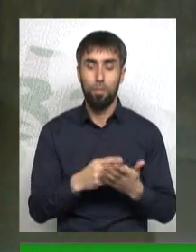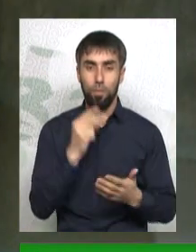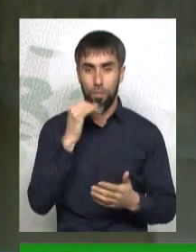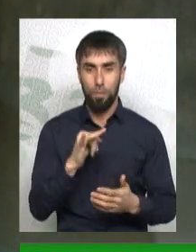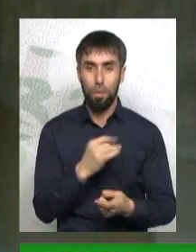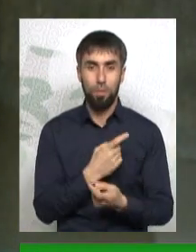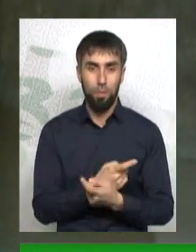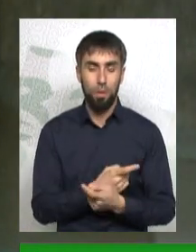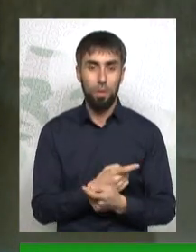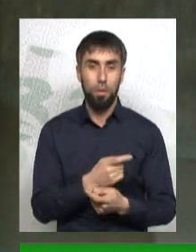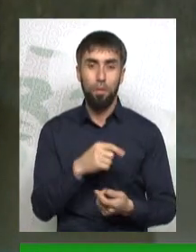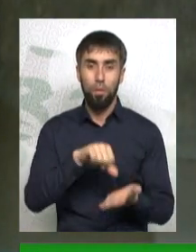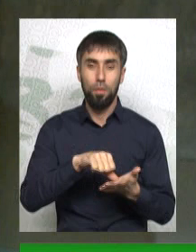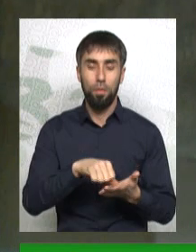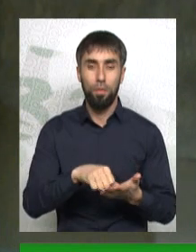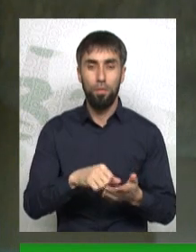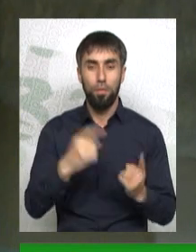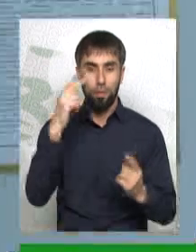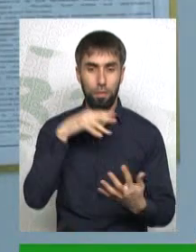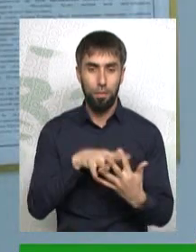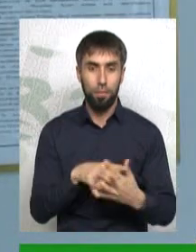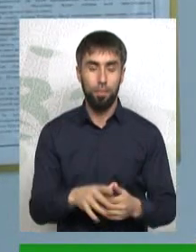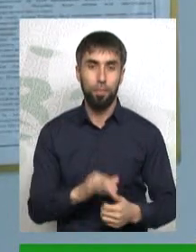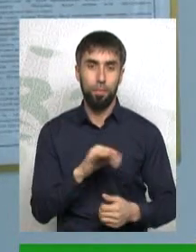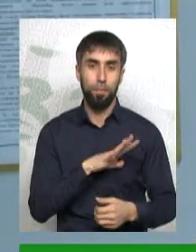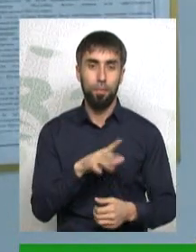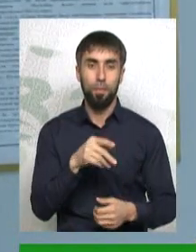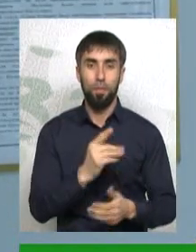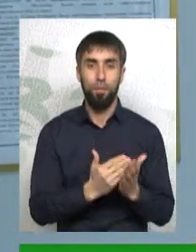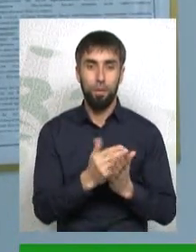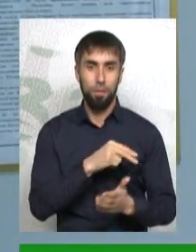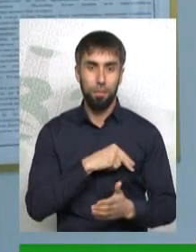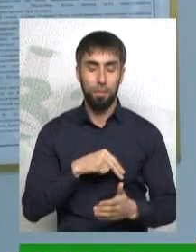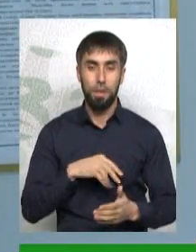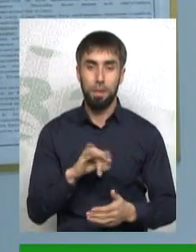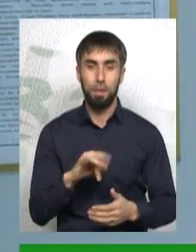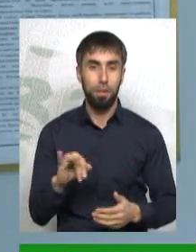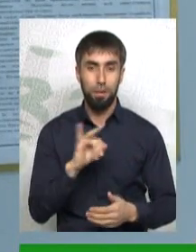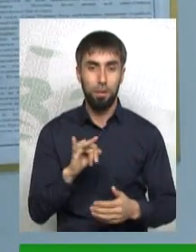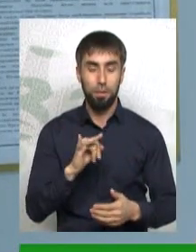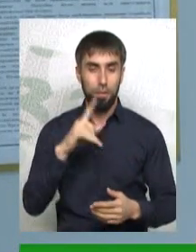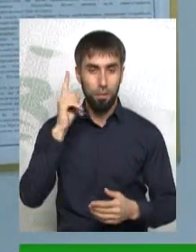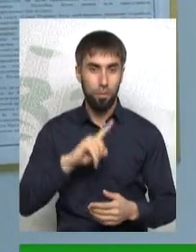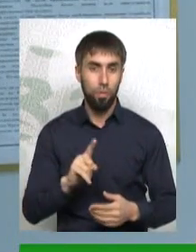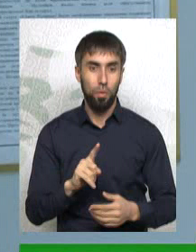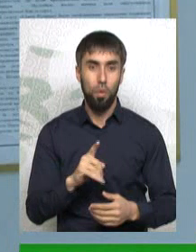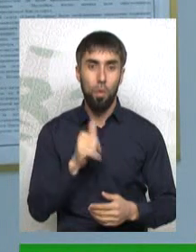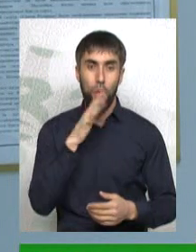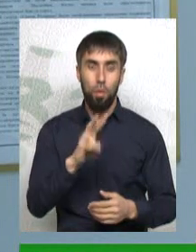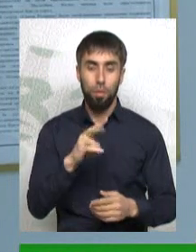Великой Отечественной войне. Был удостоен высокой награды. Из истории известно, что когда попал в